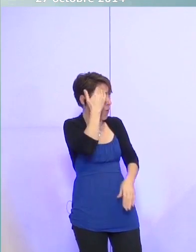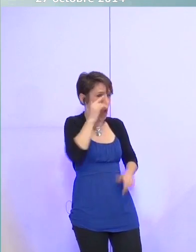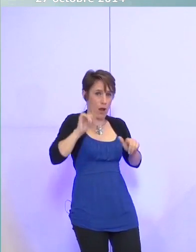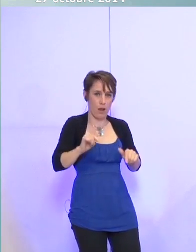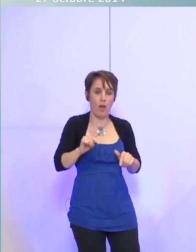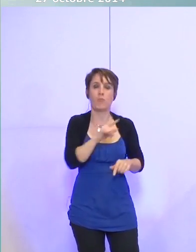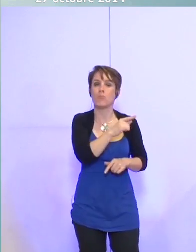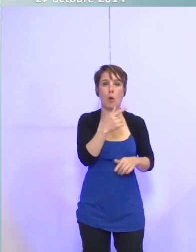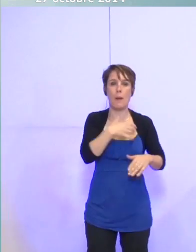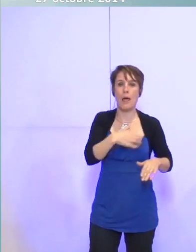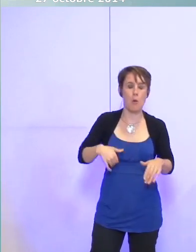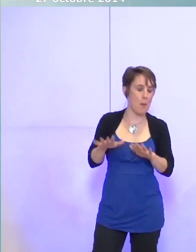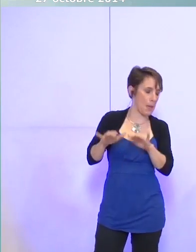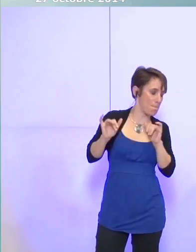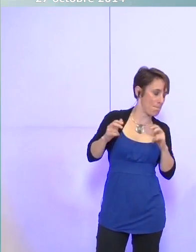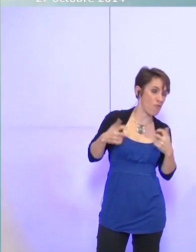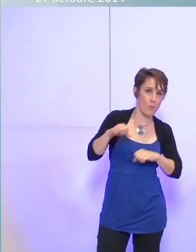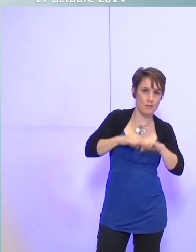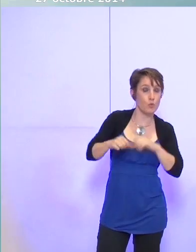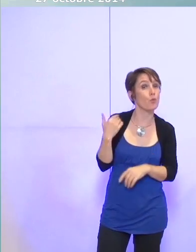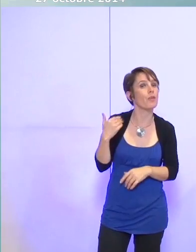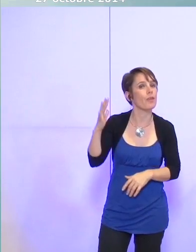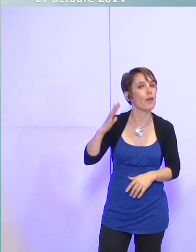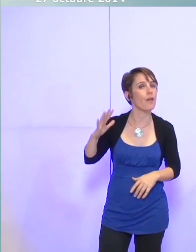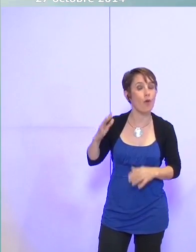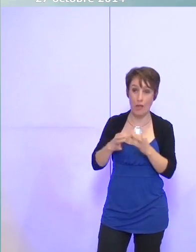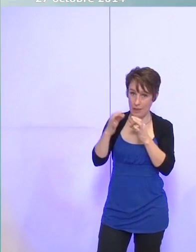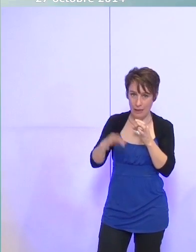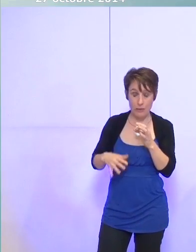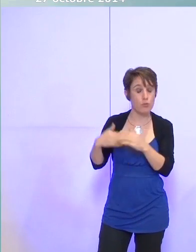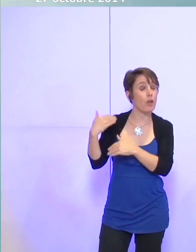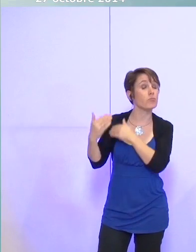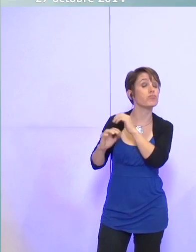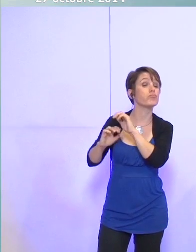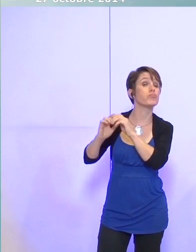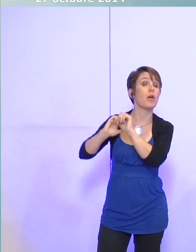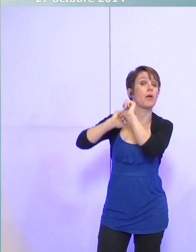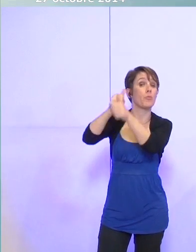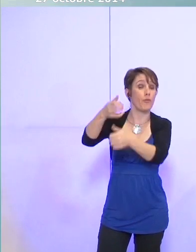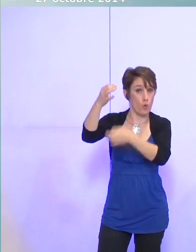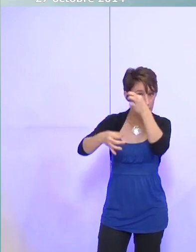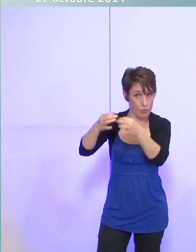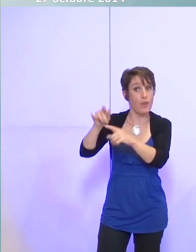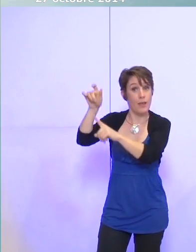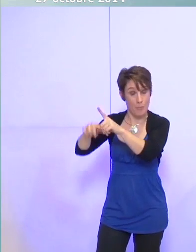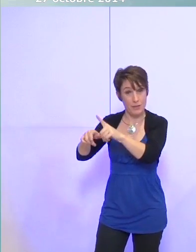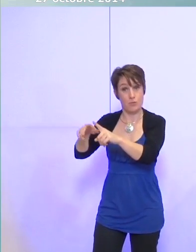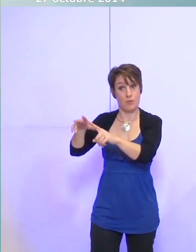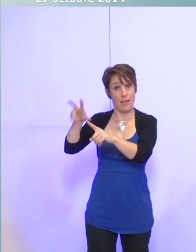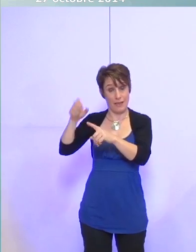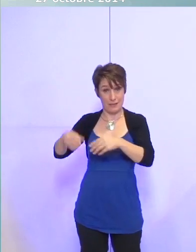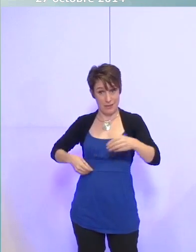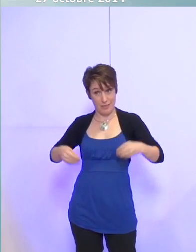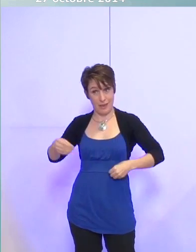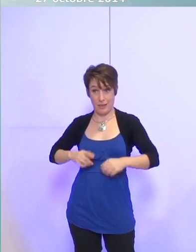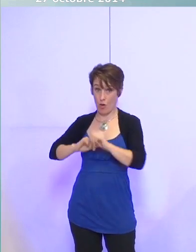fut une première en Rhône-Alpes, à la condamnation pénale du directeur et de l'élu président, condamnation désormais